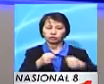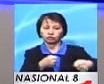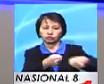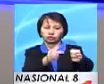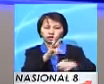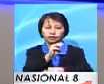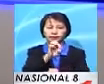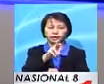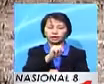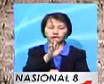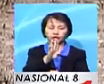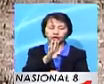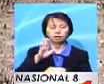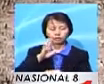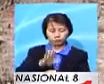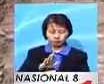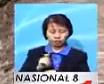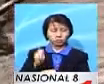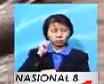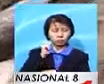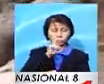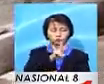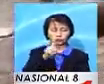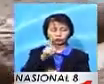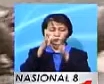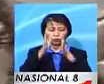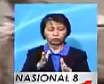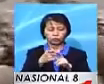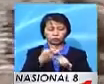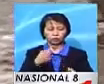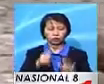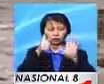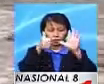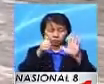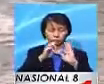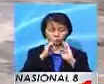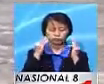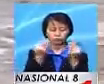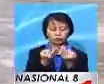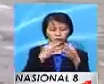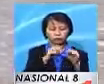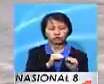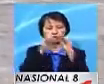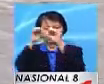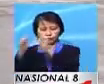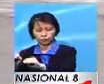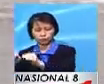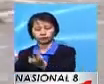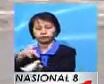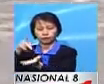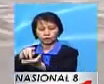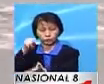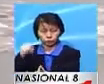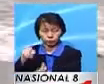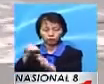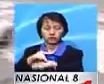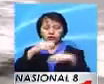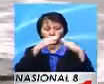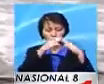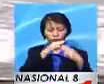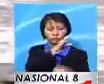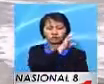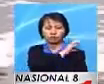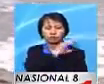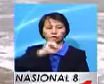Meriam. Sehingga petang tadi seramai 21 penduduk daripada 6 keluarga telah dipindahkan ke pusat pemindahan di Rumah